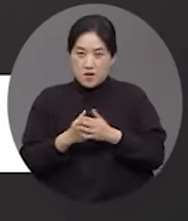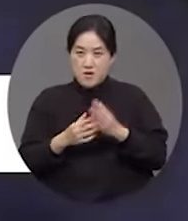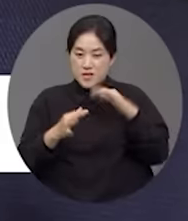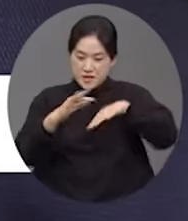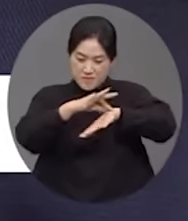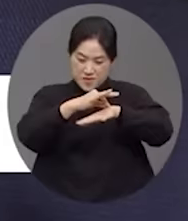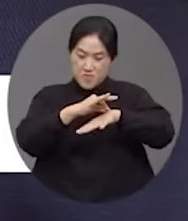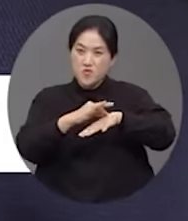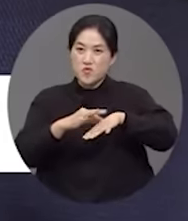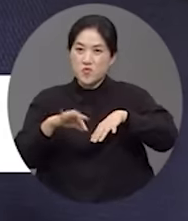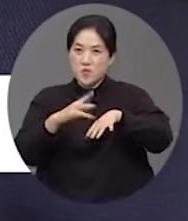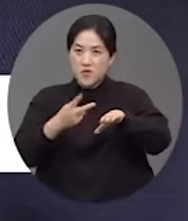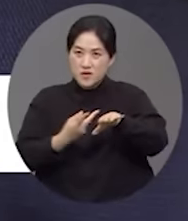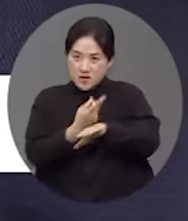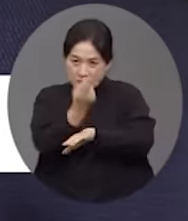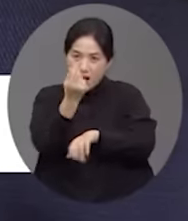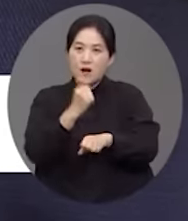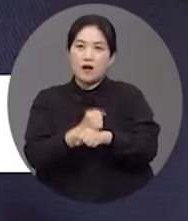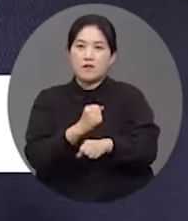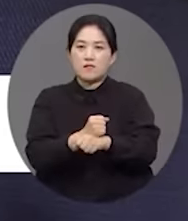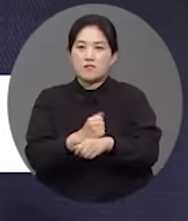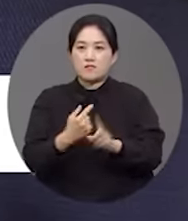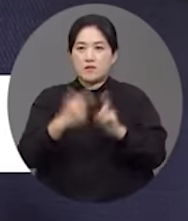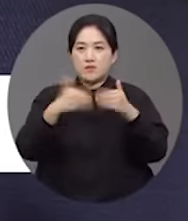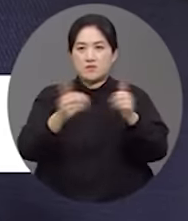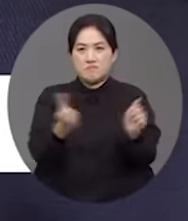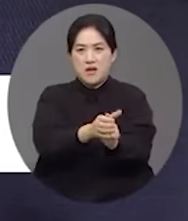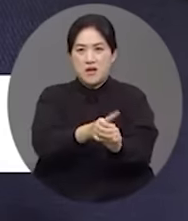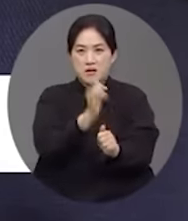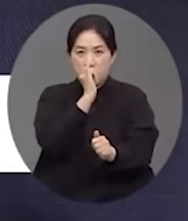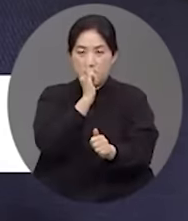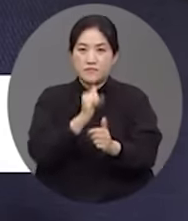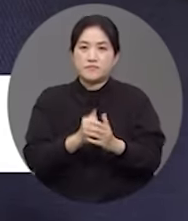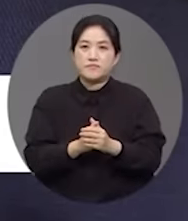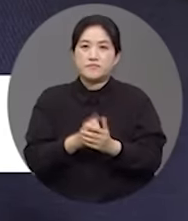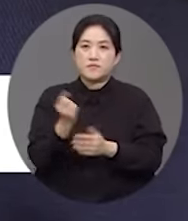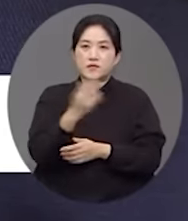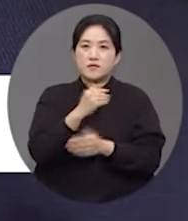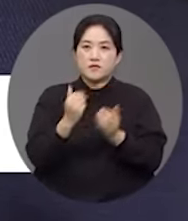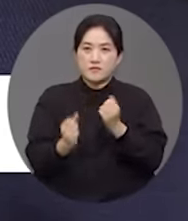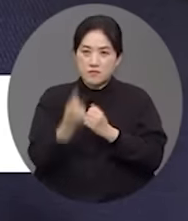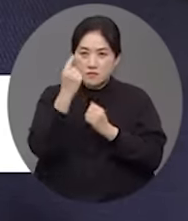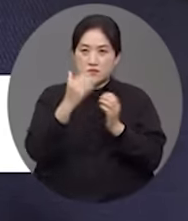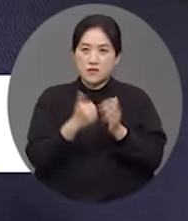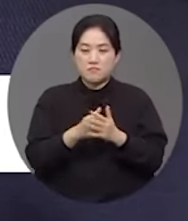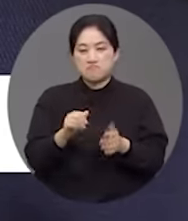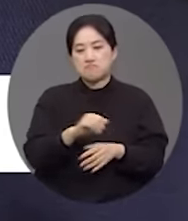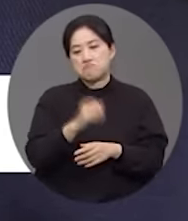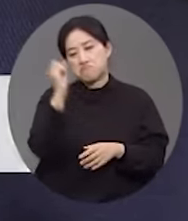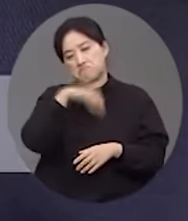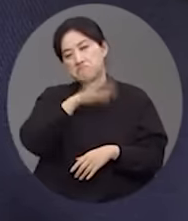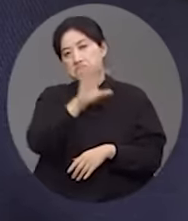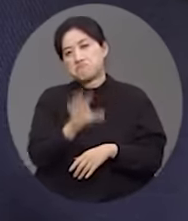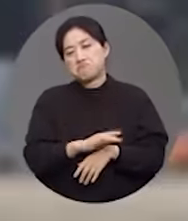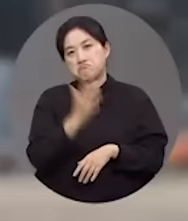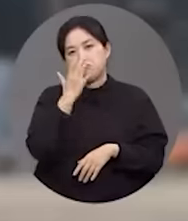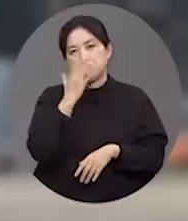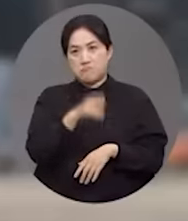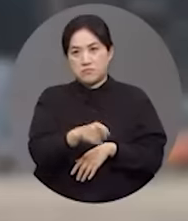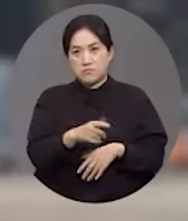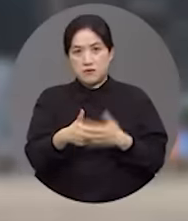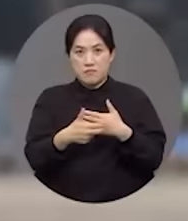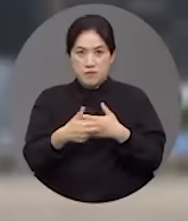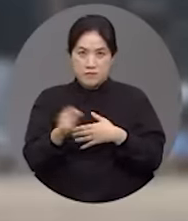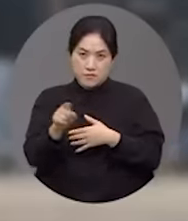절제를 하는 것조차도 이제 간호사가 전담을 했었고요. 그런 것들이 이제 아예 루틴화가 돼서 병원